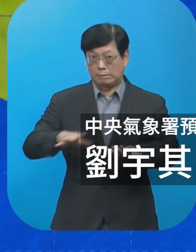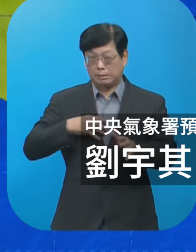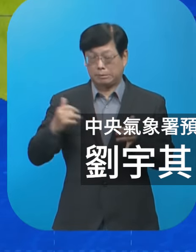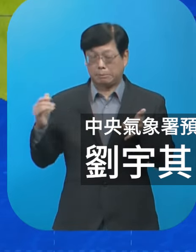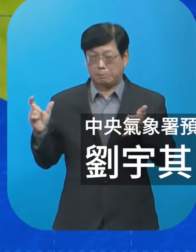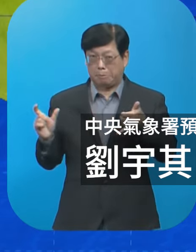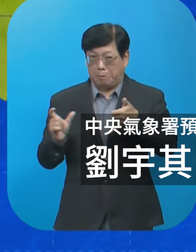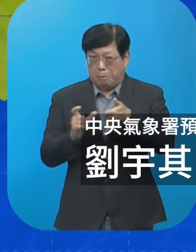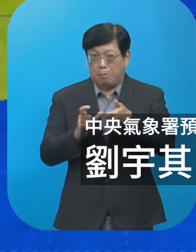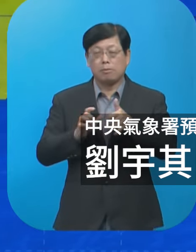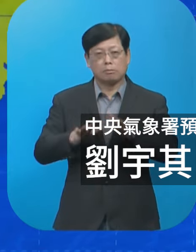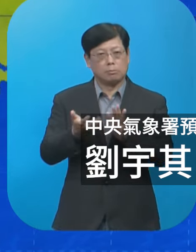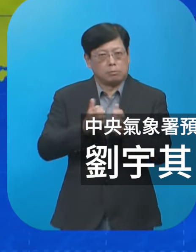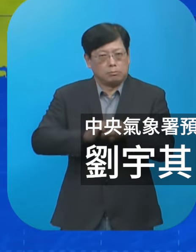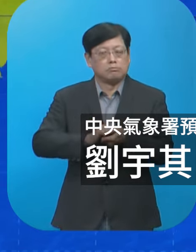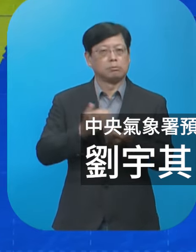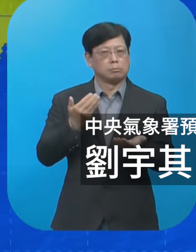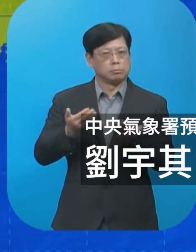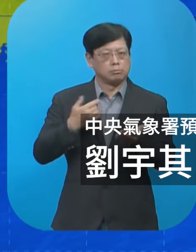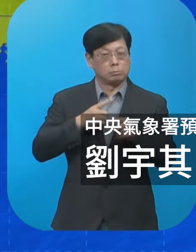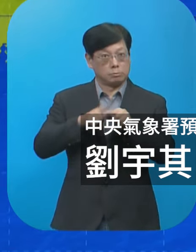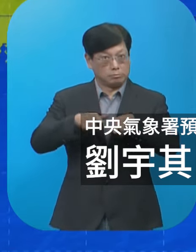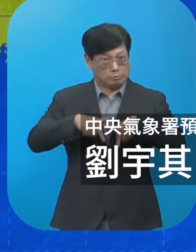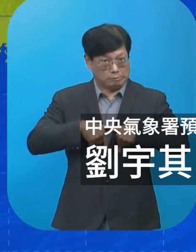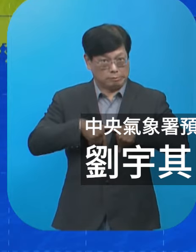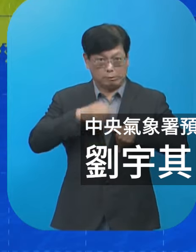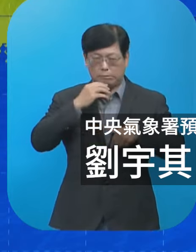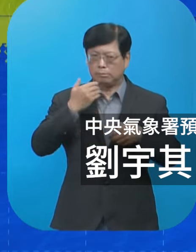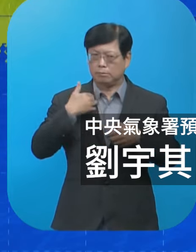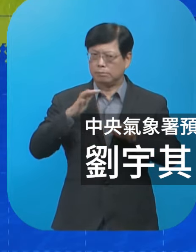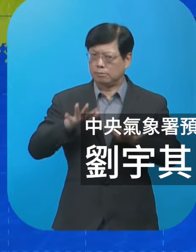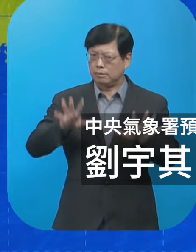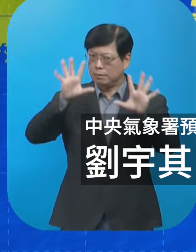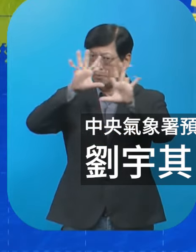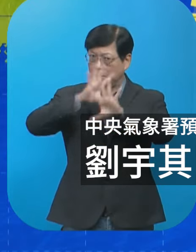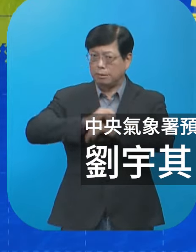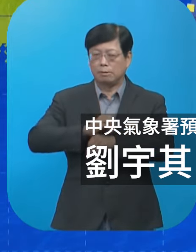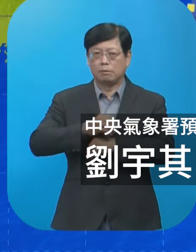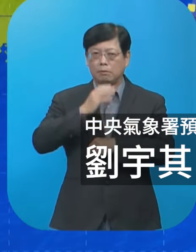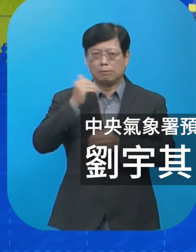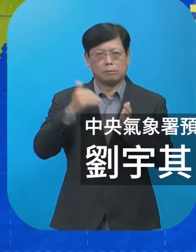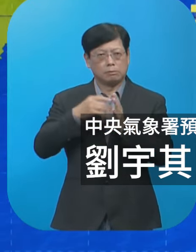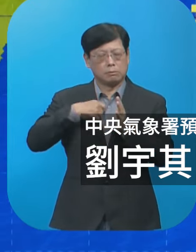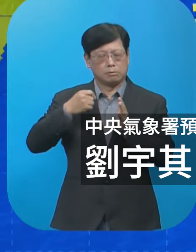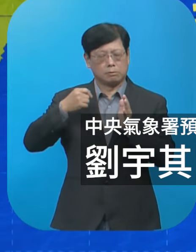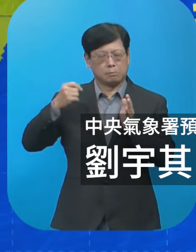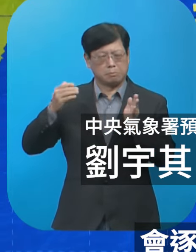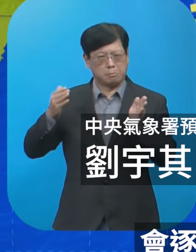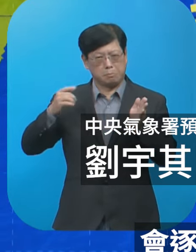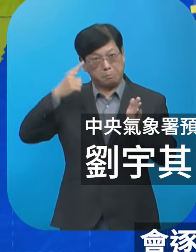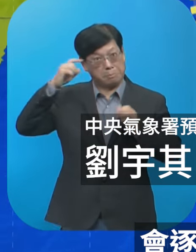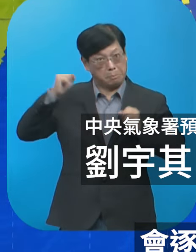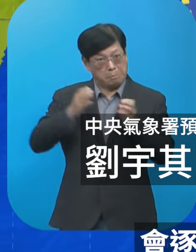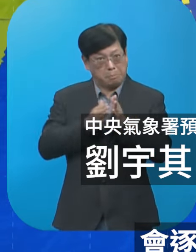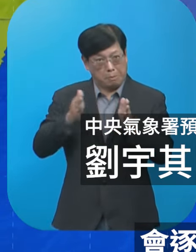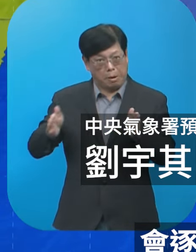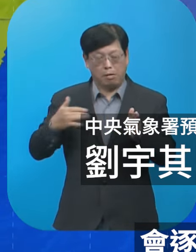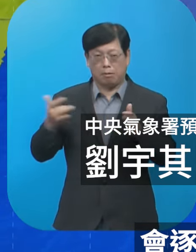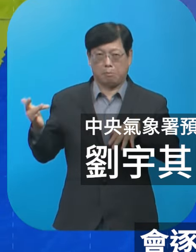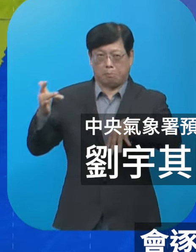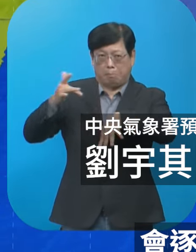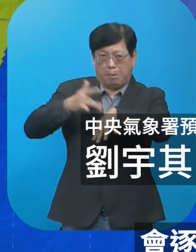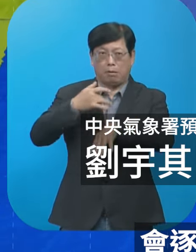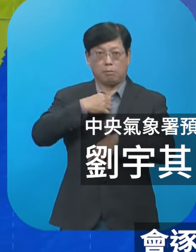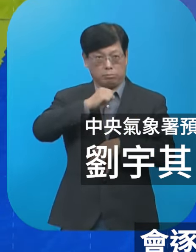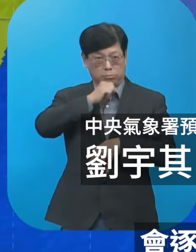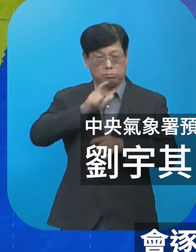的靠近，我们预计在这个中心，台风中心大概在今天晚上到深夜的这一段时间，会逐渐接触到台